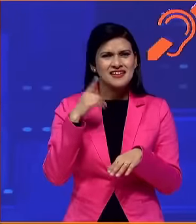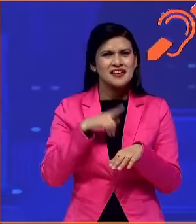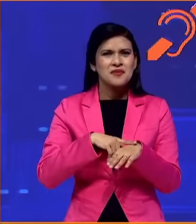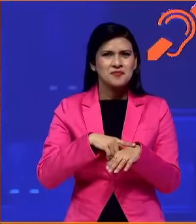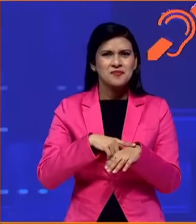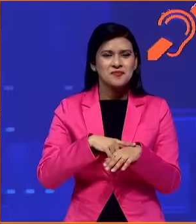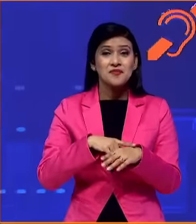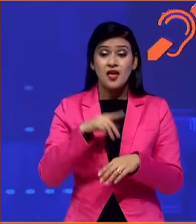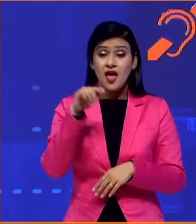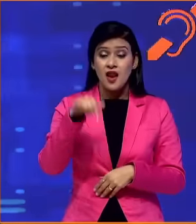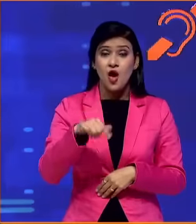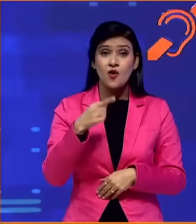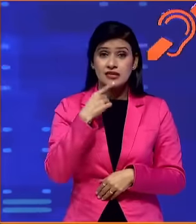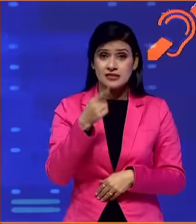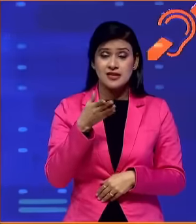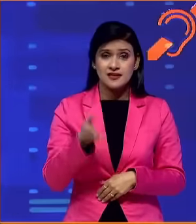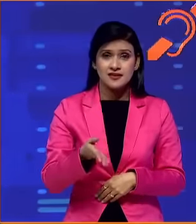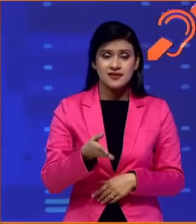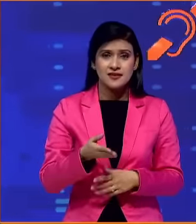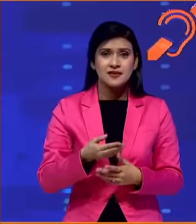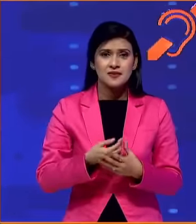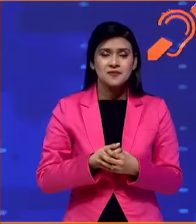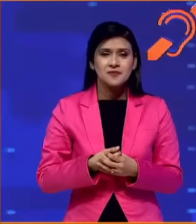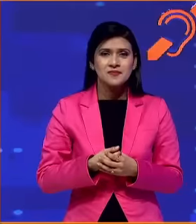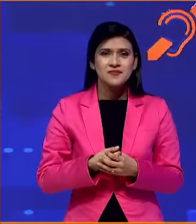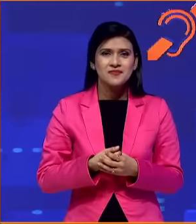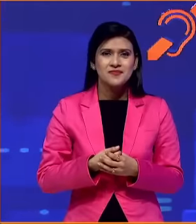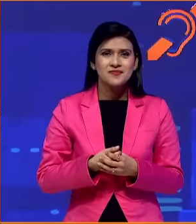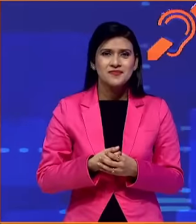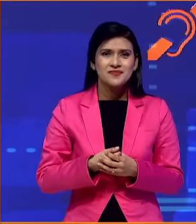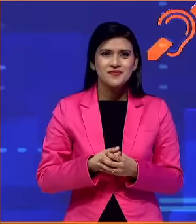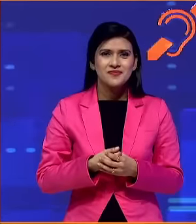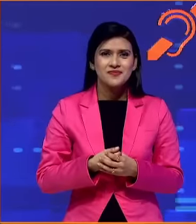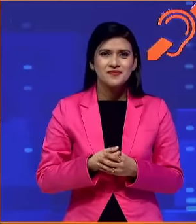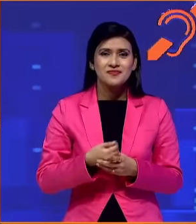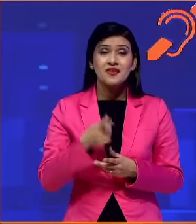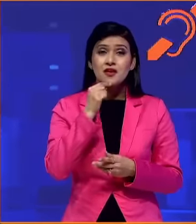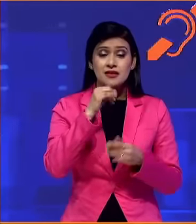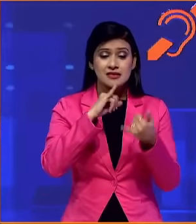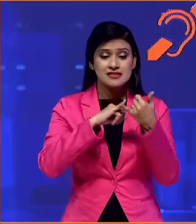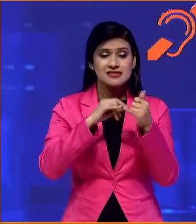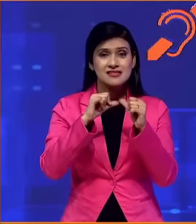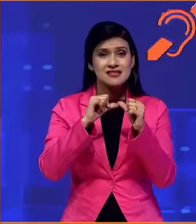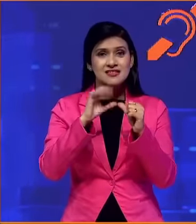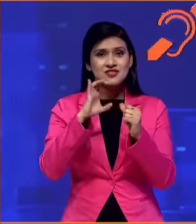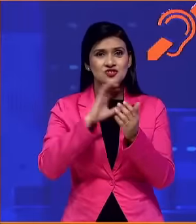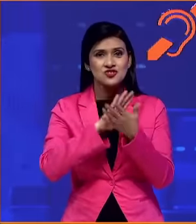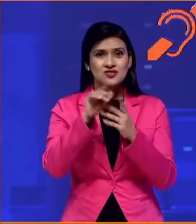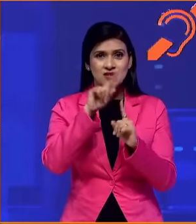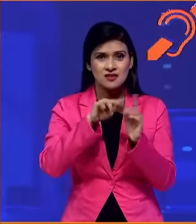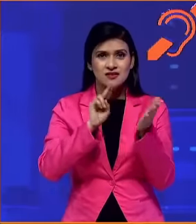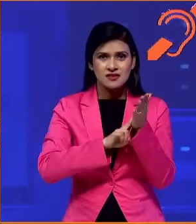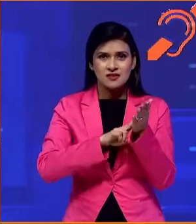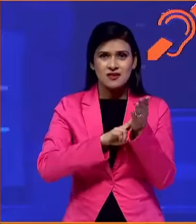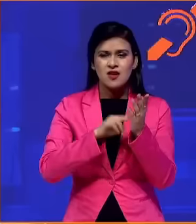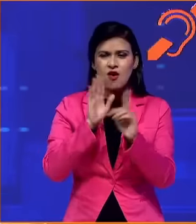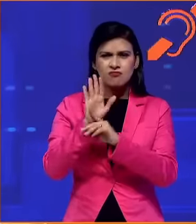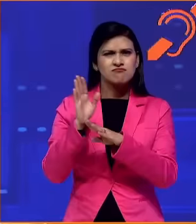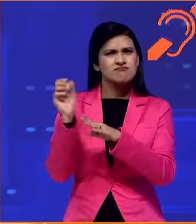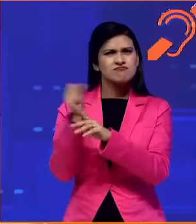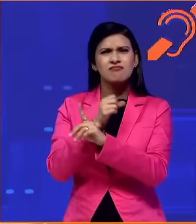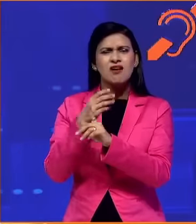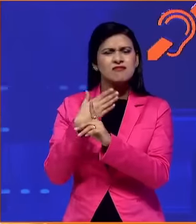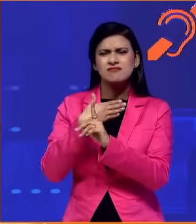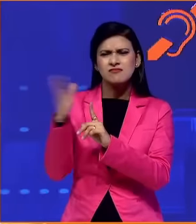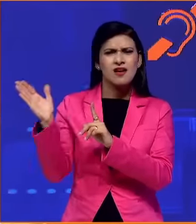उससमयतोयहअजीबलगाहीथा,और अबउन्होंनेजोकहाहैवहयहहैकिसचिनपायलटने पार्टीकेखिलाफबगावतकीऔर अमितशाहकीगोदमें